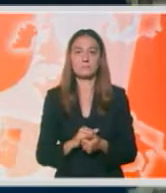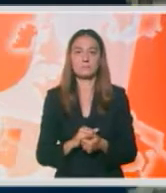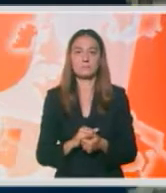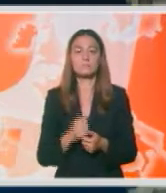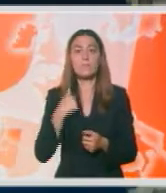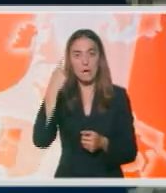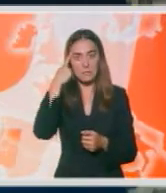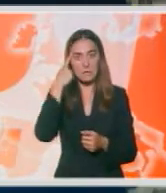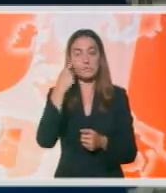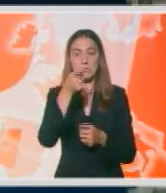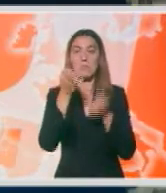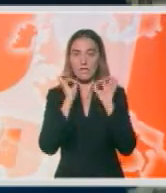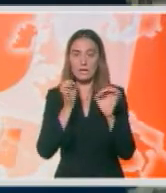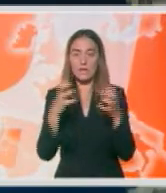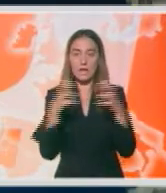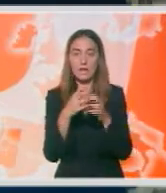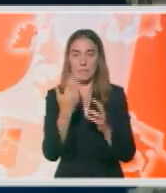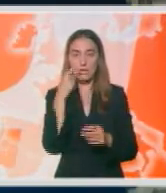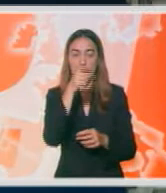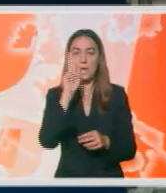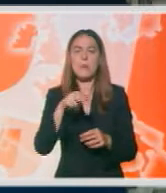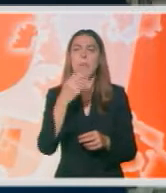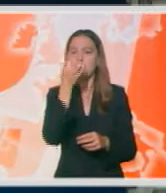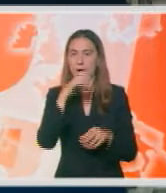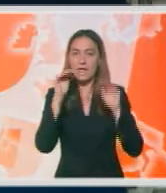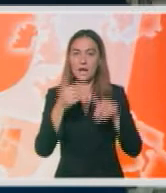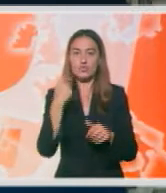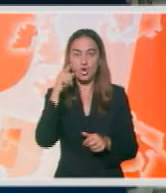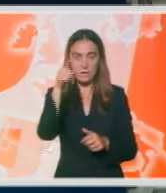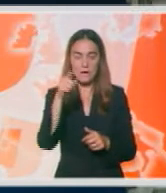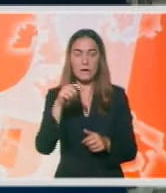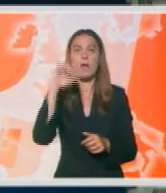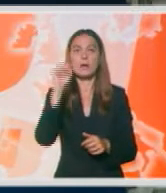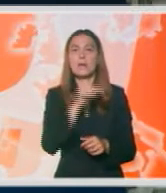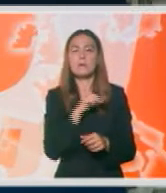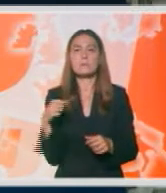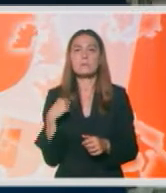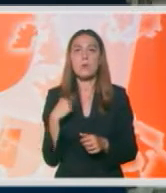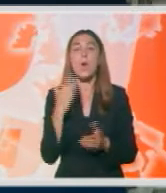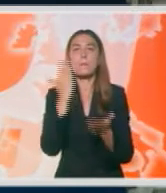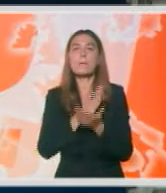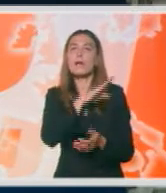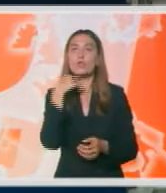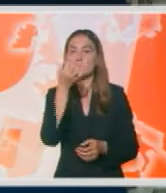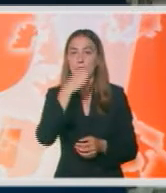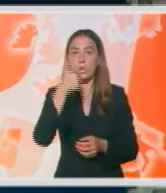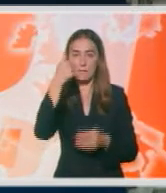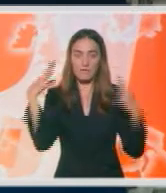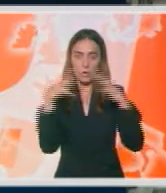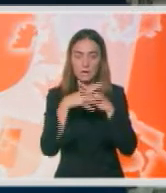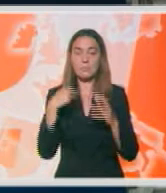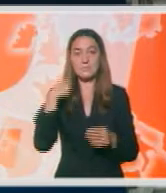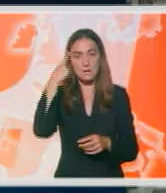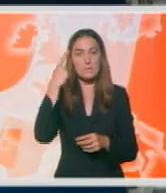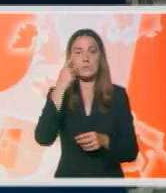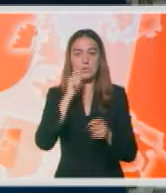Mislim da smo u statu kvalitetnija ekipa od njih, da imamo bolje igrače od njih, da smo bili dosta bolji u prvoj utakmici i mislim da